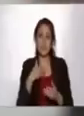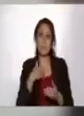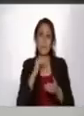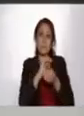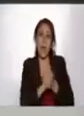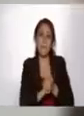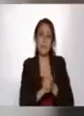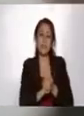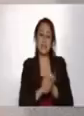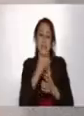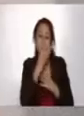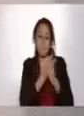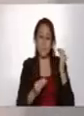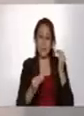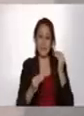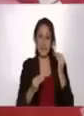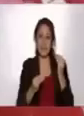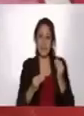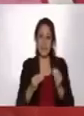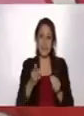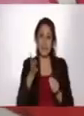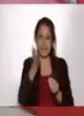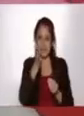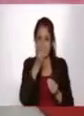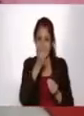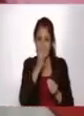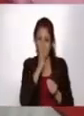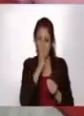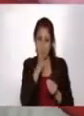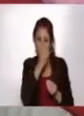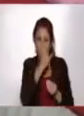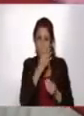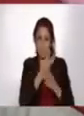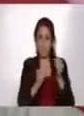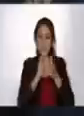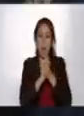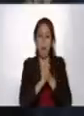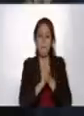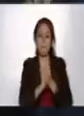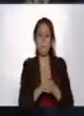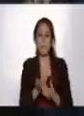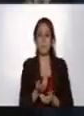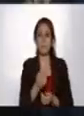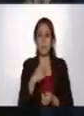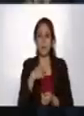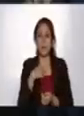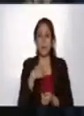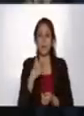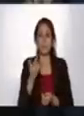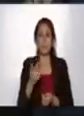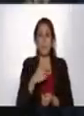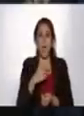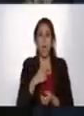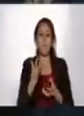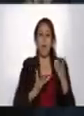وسلمى. سلمى بنت مين؟ بنت اللي قتلها. احنا كنا بنموت، يعني احنا نفسنا قلبنا كان في